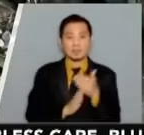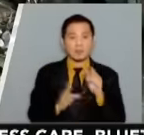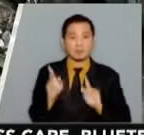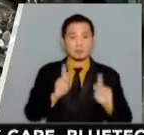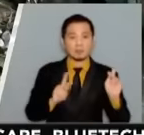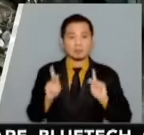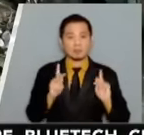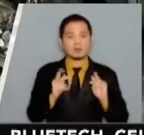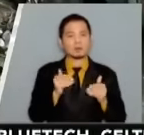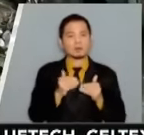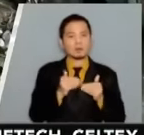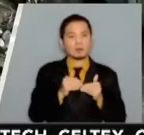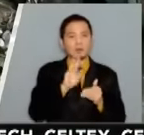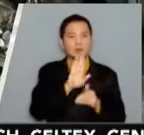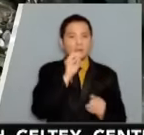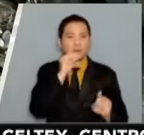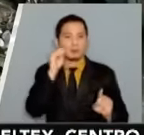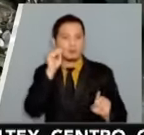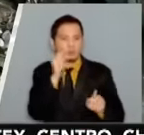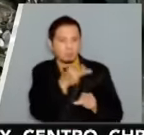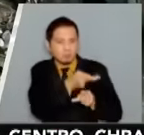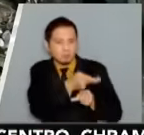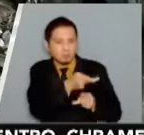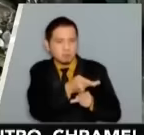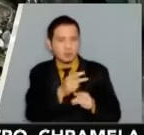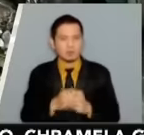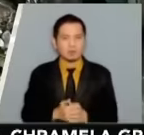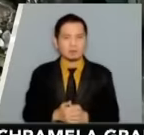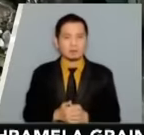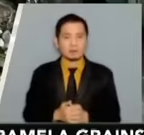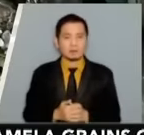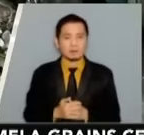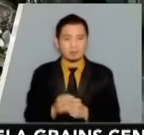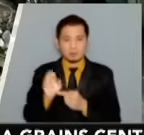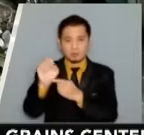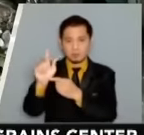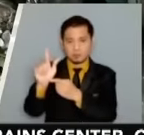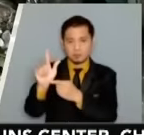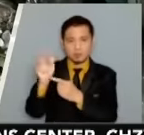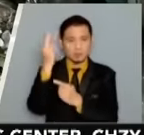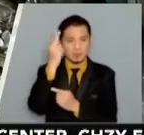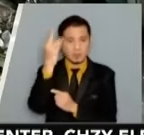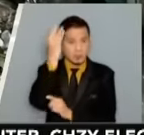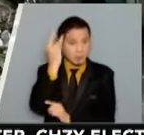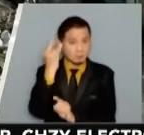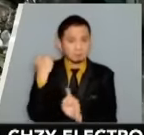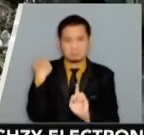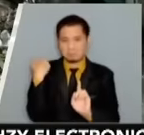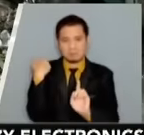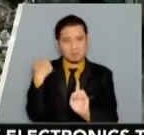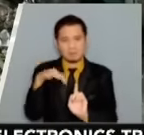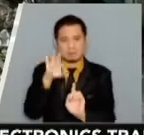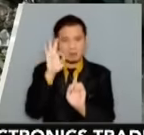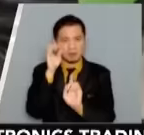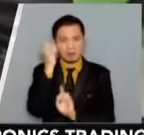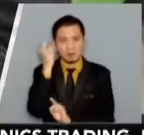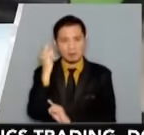nagbantay. Hanggang ngayon ay hindi pa rin tuko yung naging sanhi ng apoy at patuloy na iniimbisigahan ng Bureau of Fire Protection.